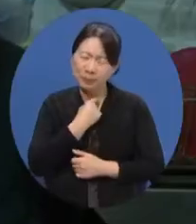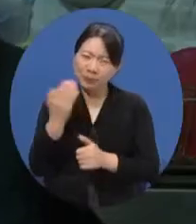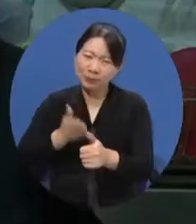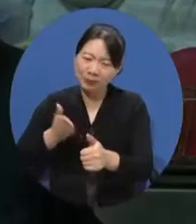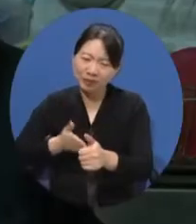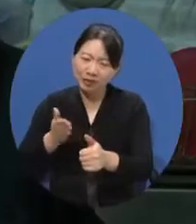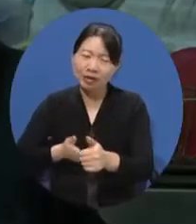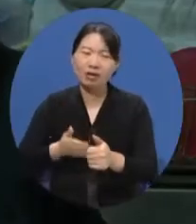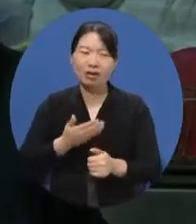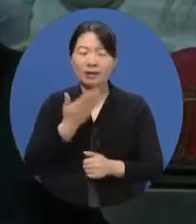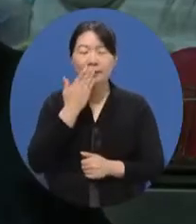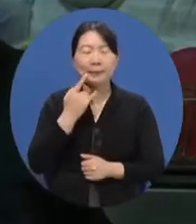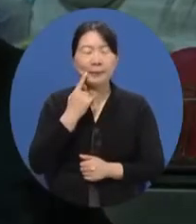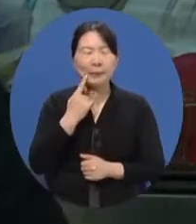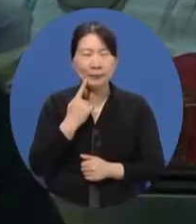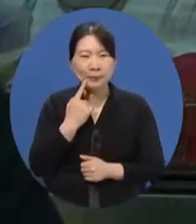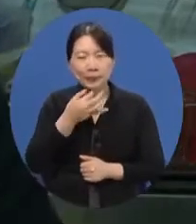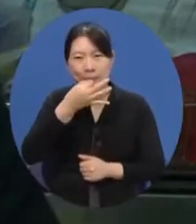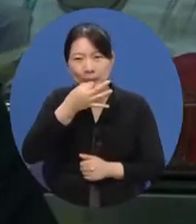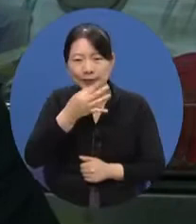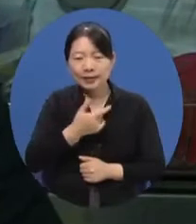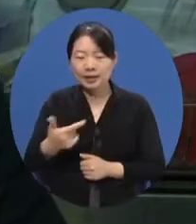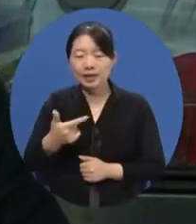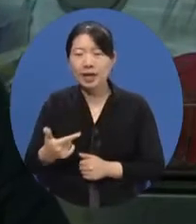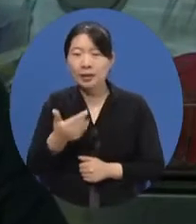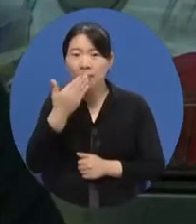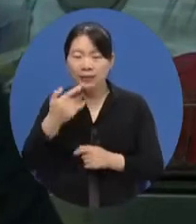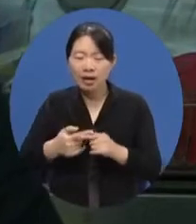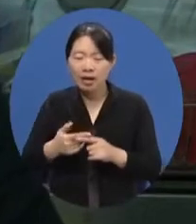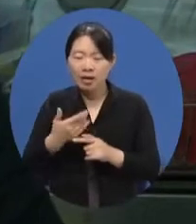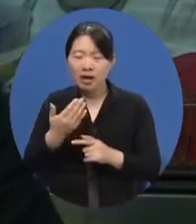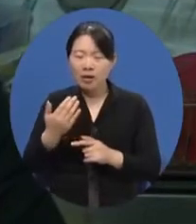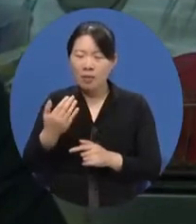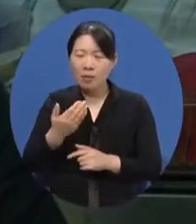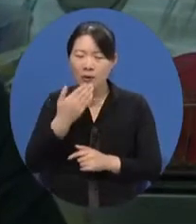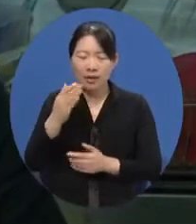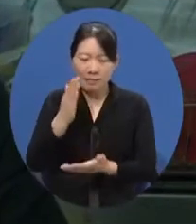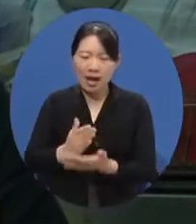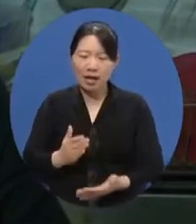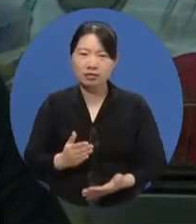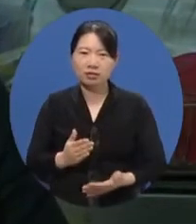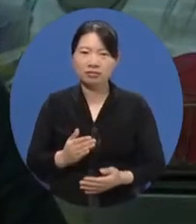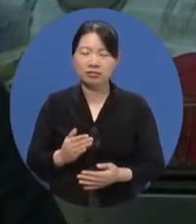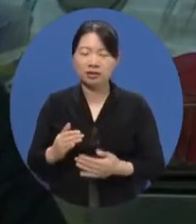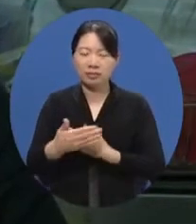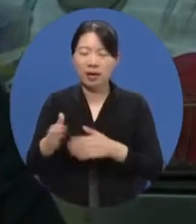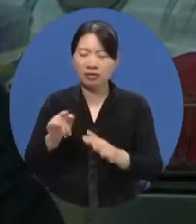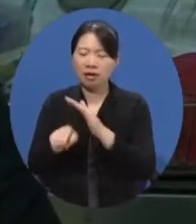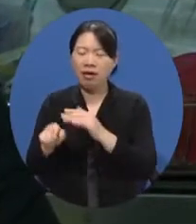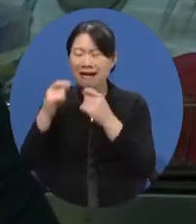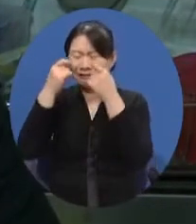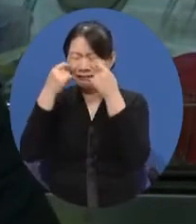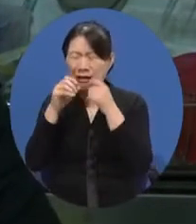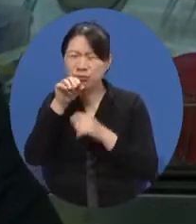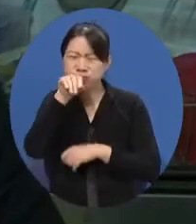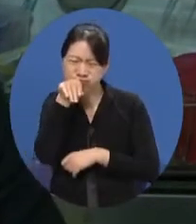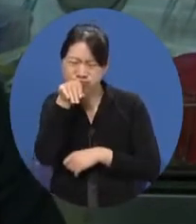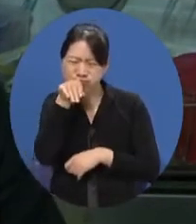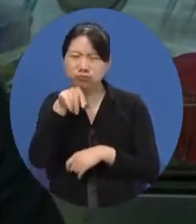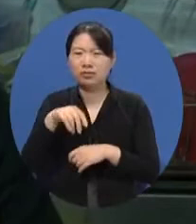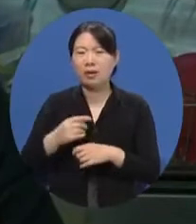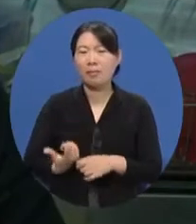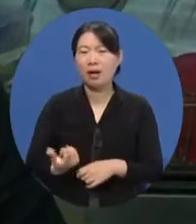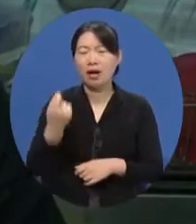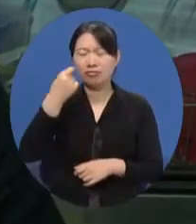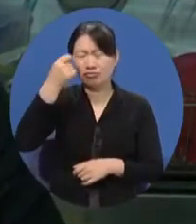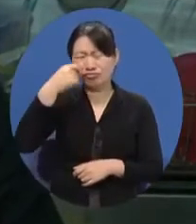식탐이 좀 많은 편이고요. 먹다가 못 먹게 하면 들어가서 울거나 아니면은 입 쭉 내밀고 앉아가지고 바로